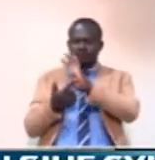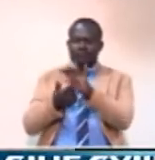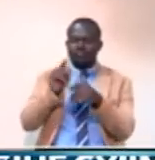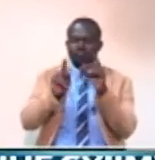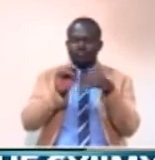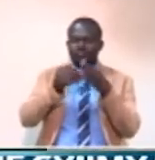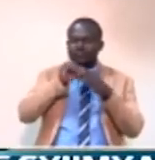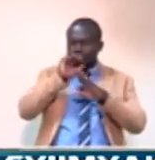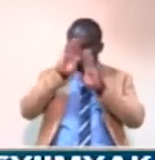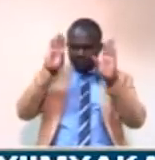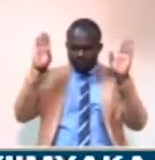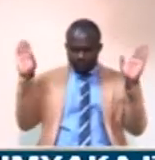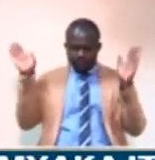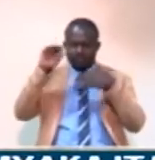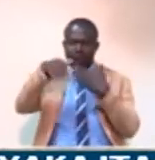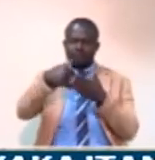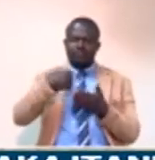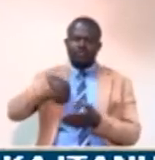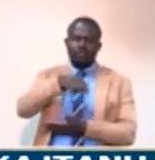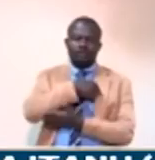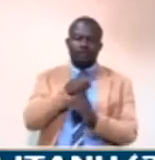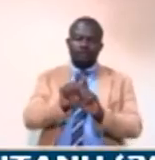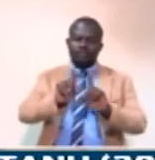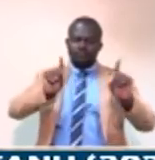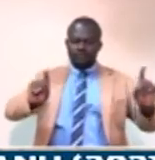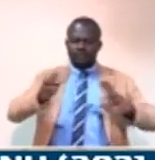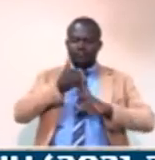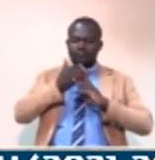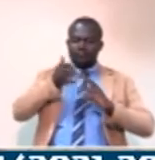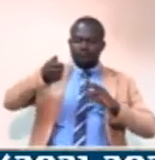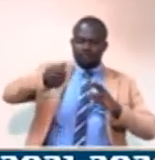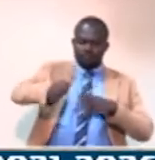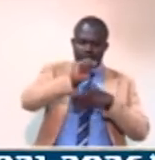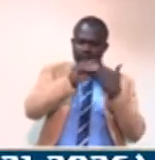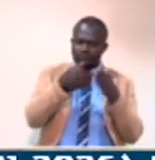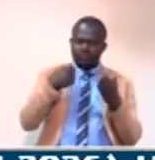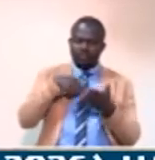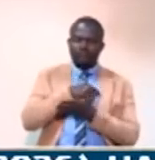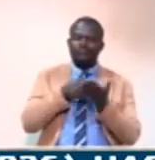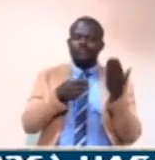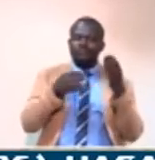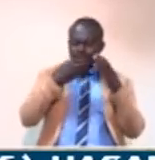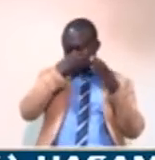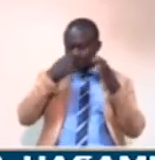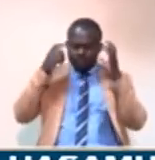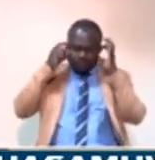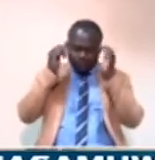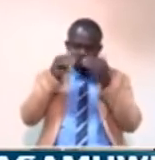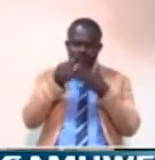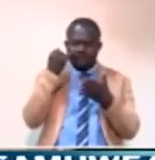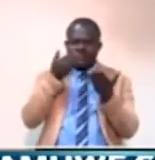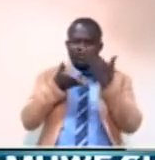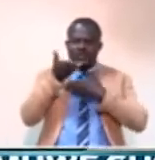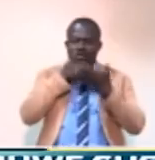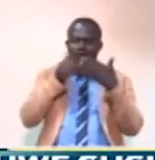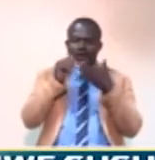abantu batarasobanukirwa neza amabwiriza yo gusiga intera hagati yabo ndetse no kwambara neza agapfukamunwa. Aba bose iyo